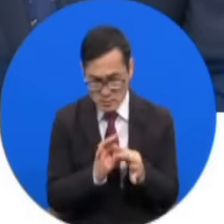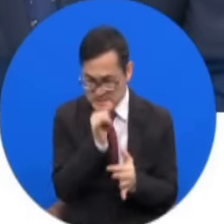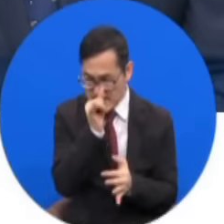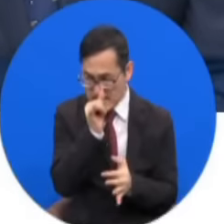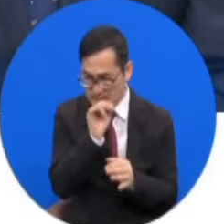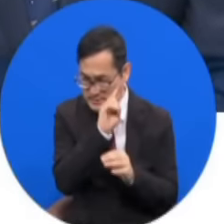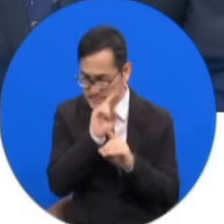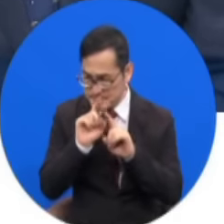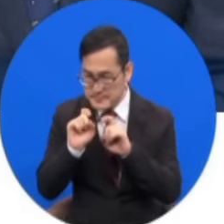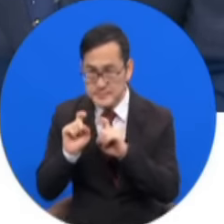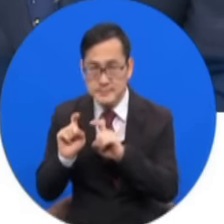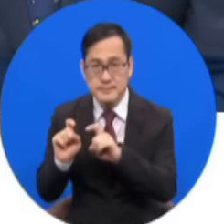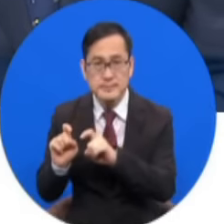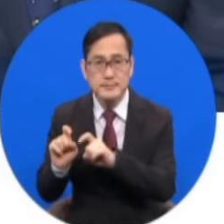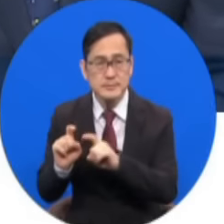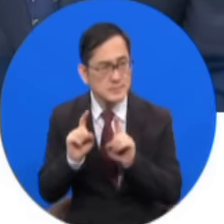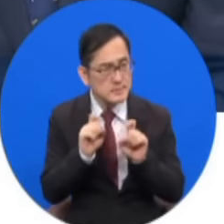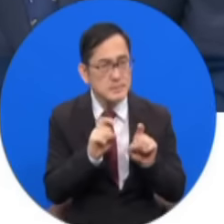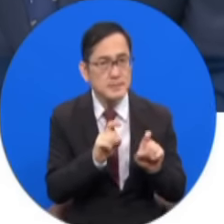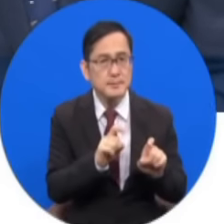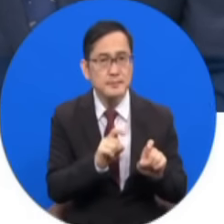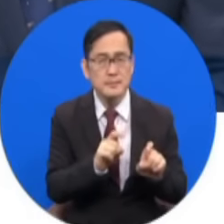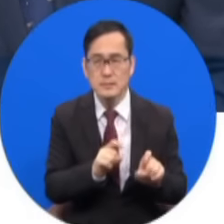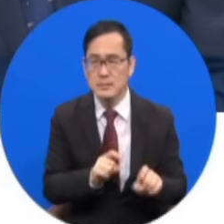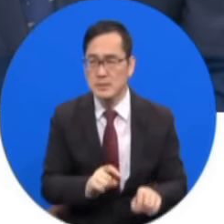깎아내리기 그렇죠 뭐